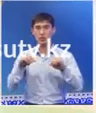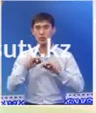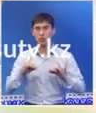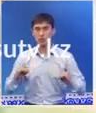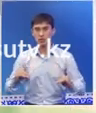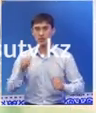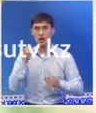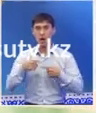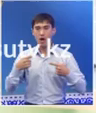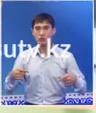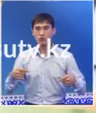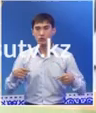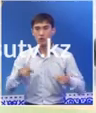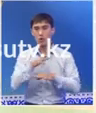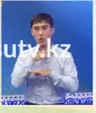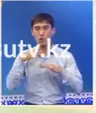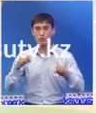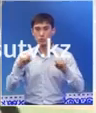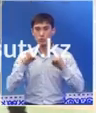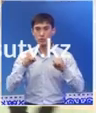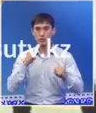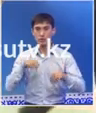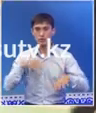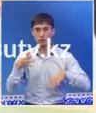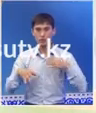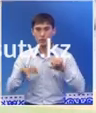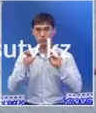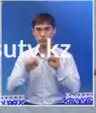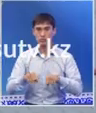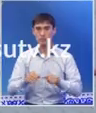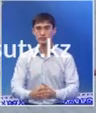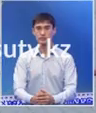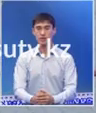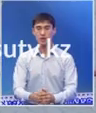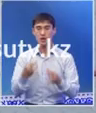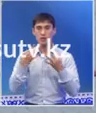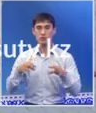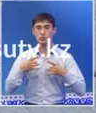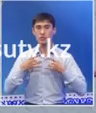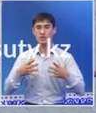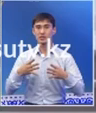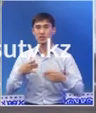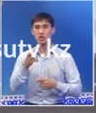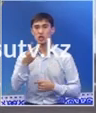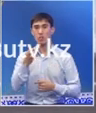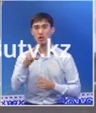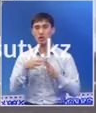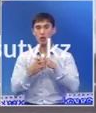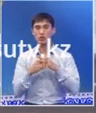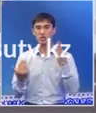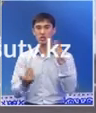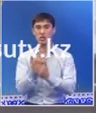оқушыларын әртүрлі көп салалы жаңа спортпен айланысуға мүмкіндік жасайды. Тәуелсіздік мерекесінде Шамалған ауылында жаңа